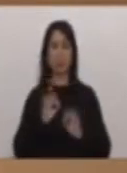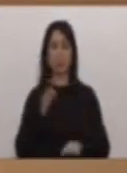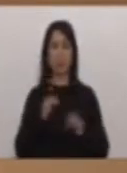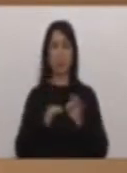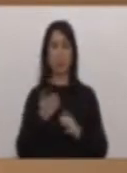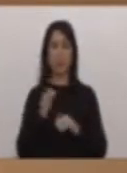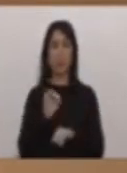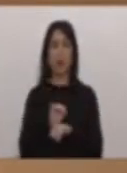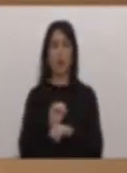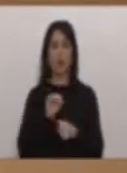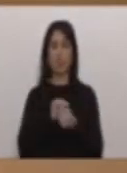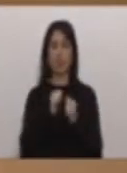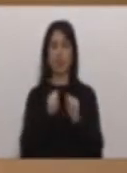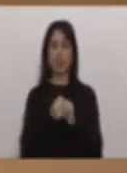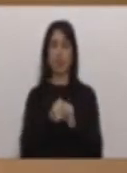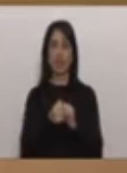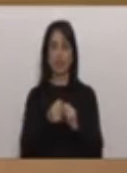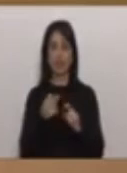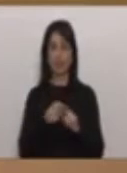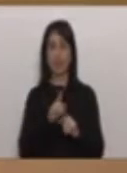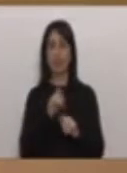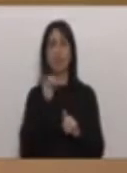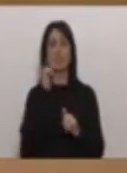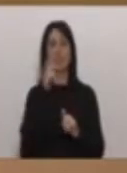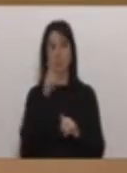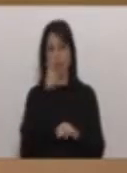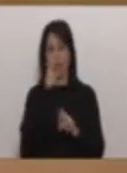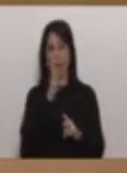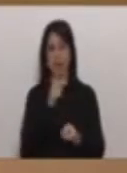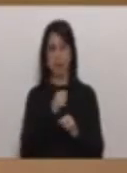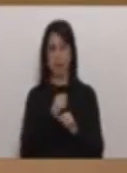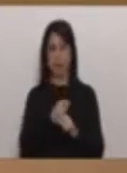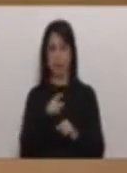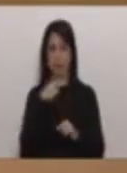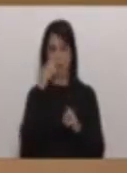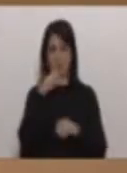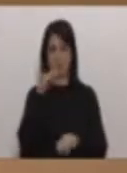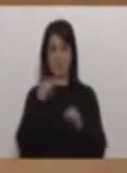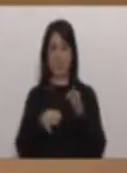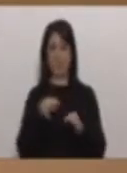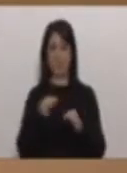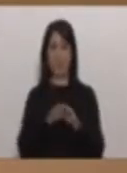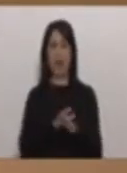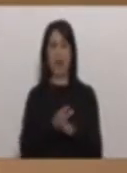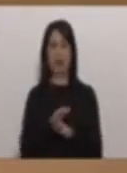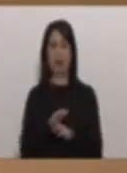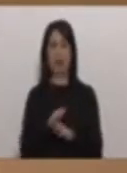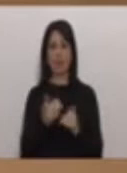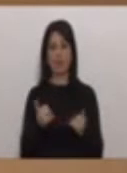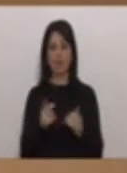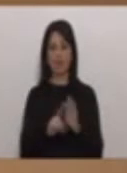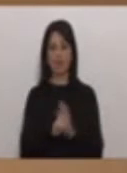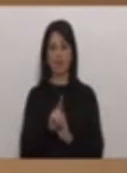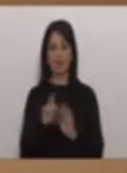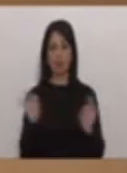გაჩერებულიყო, ქვები დაიწყებდნენ აუცილებლად ღაღაც. სწორედ ამ პირების მიმართ მარცხაჯულების აღსრულებისთანავე დაიწყო